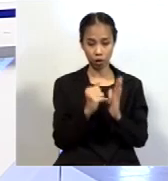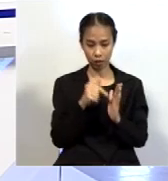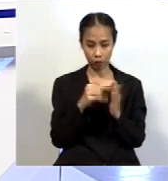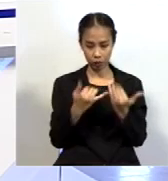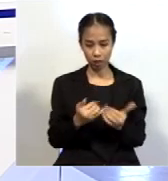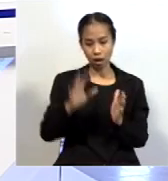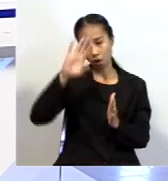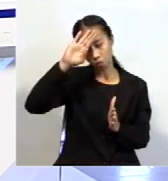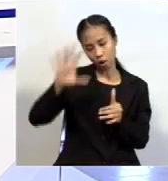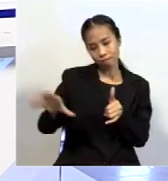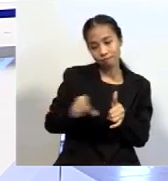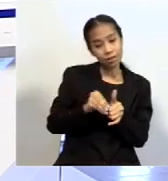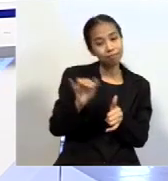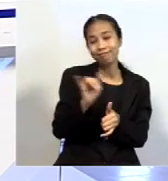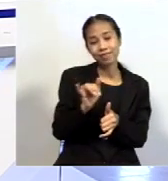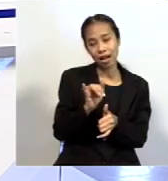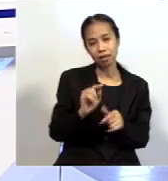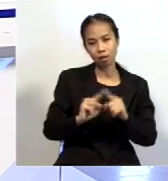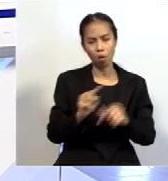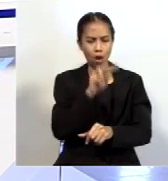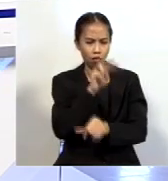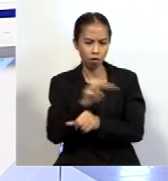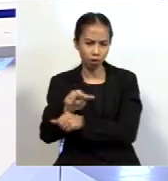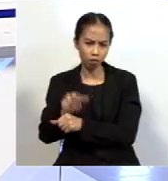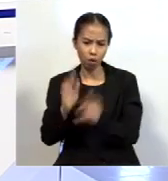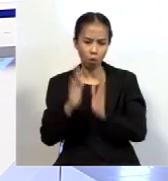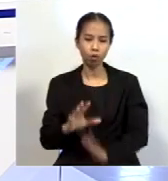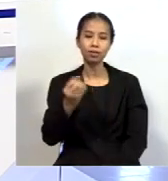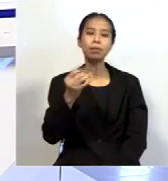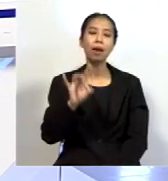ติดเชื้อไวรัสโควิด -19 ค่ะมีเพียงแต่เฝ้าระวังจำนวน18คน ค่ะ